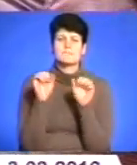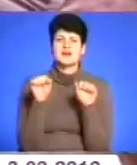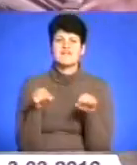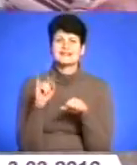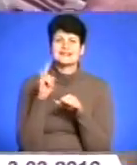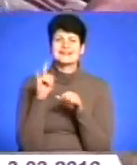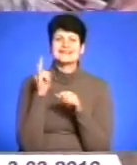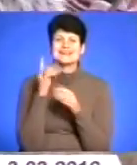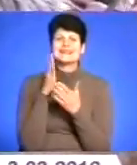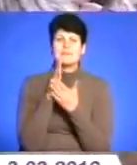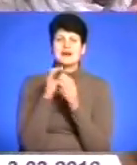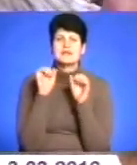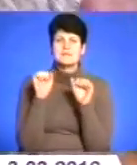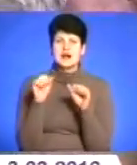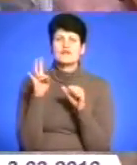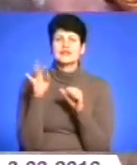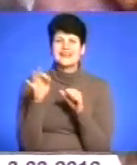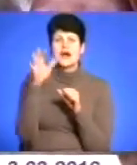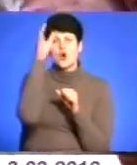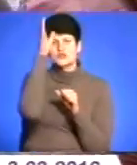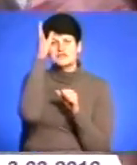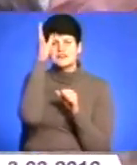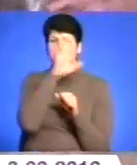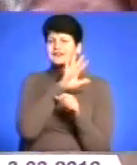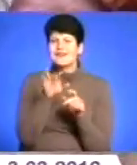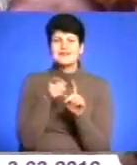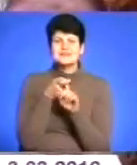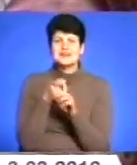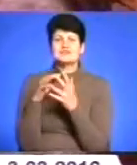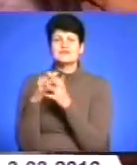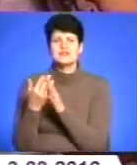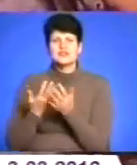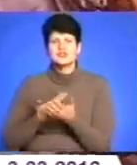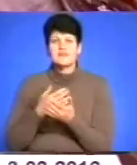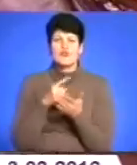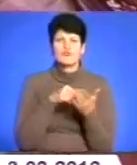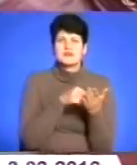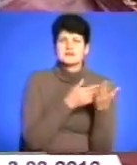має право на освіту, незалежно від того, чи вона проживає в селі чи в місті.